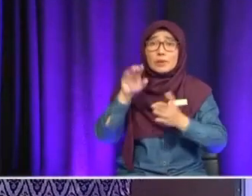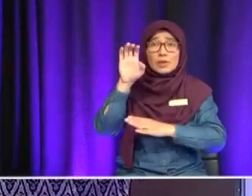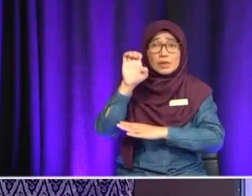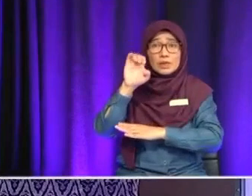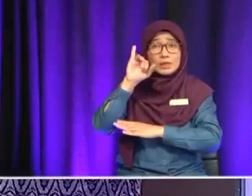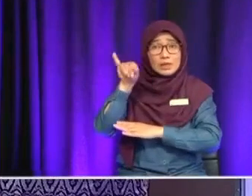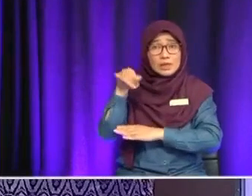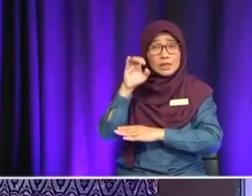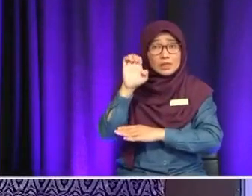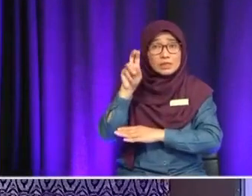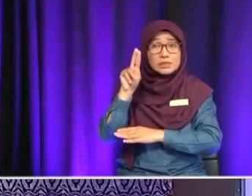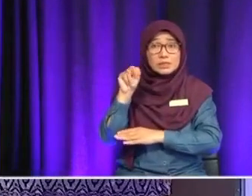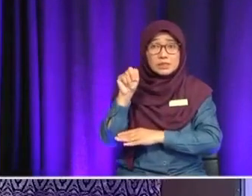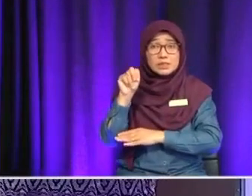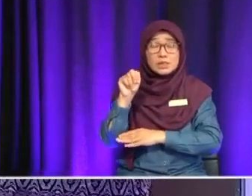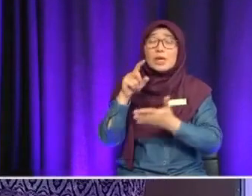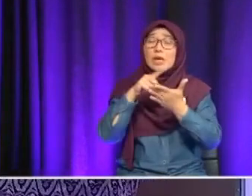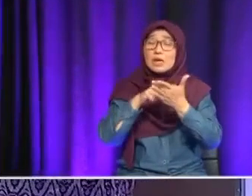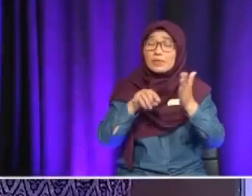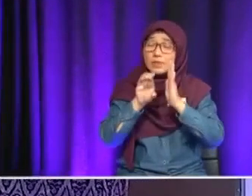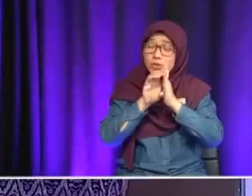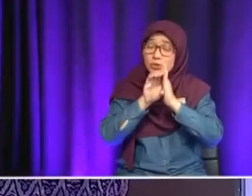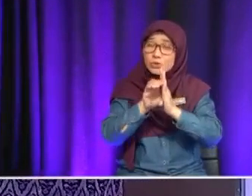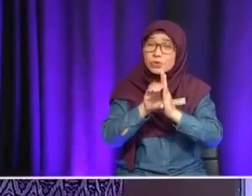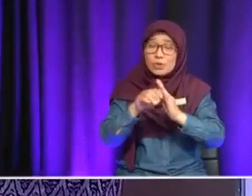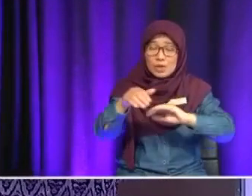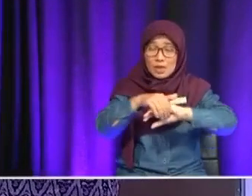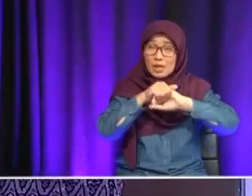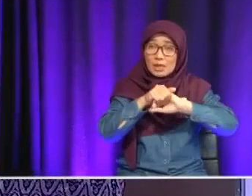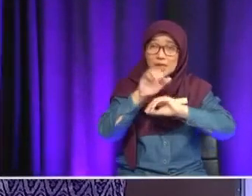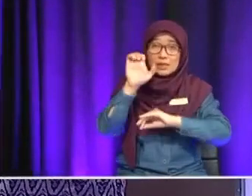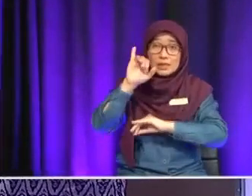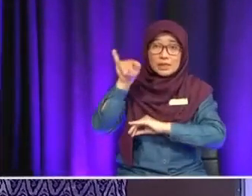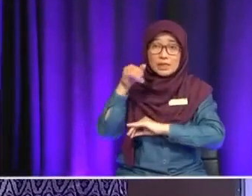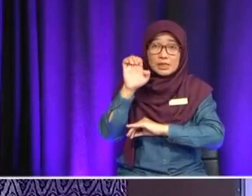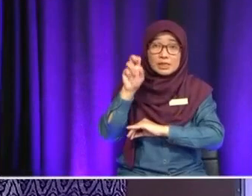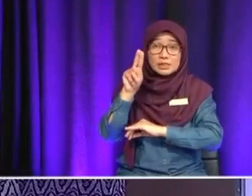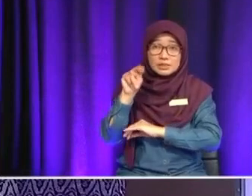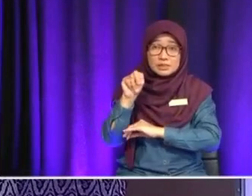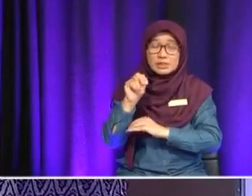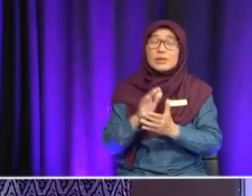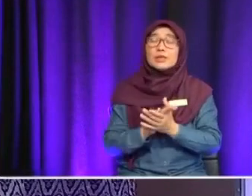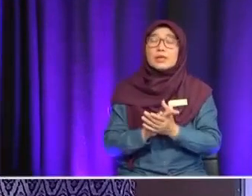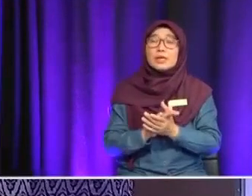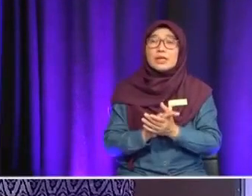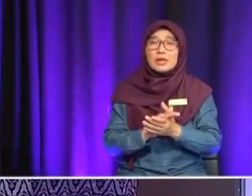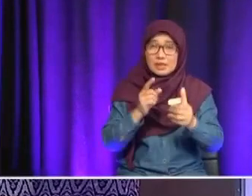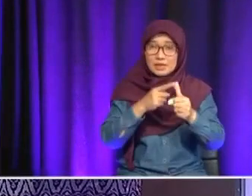contoh untuk akad ejen ini? Akad ejen ini yang kita panggil adalah akad wakalah.